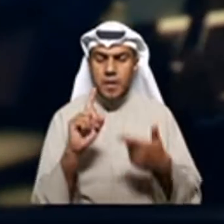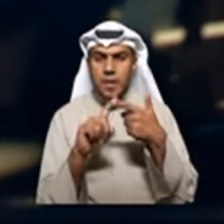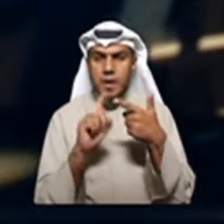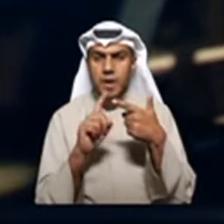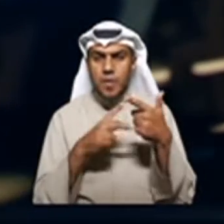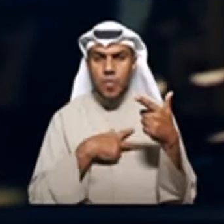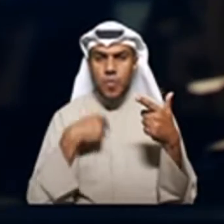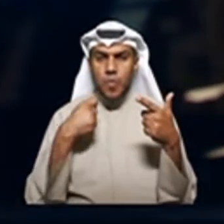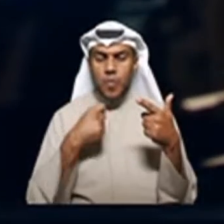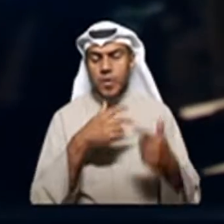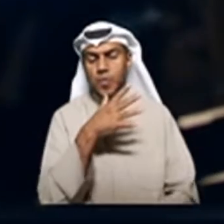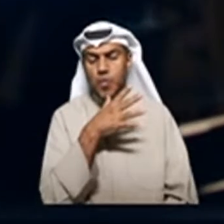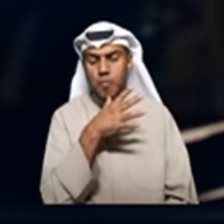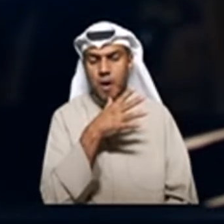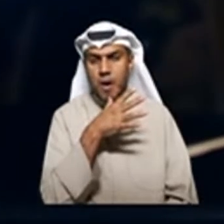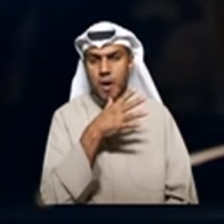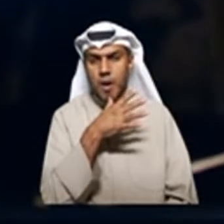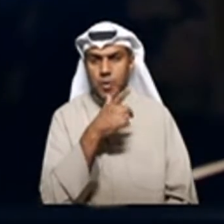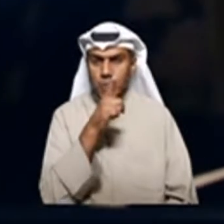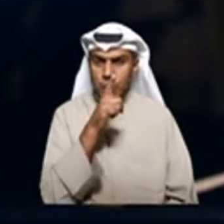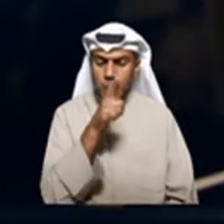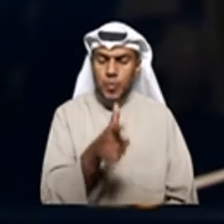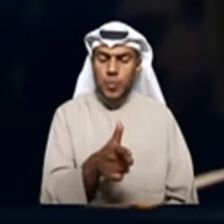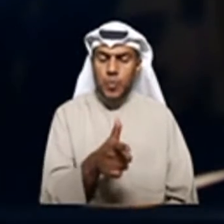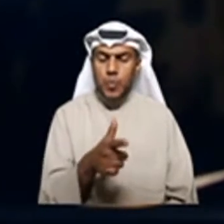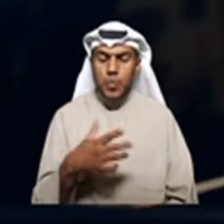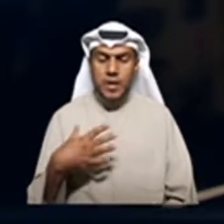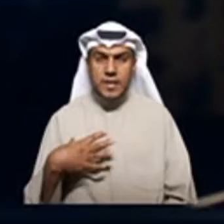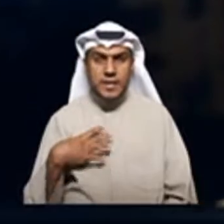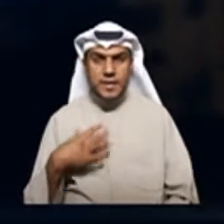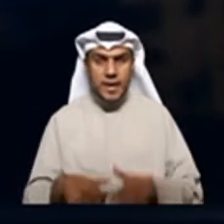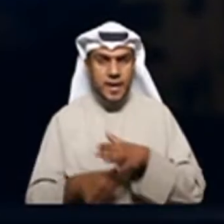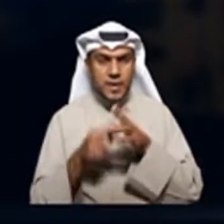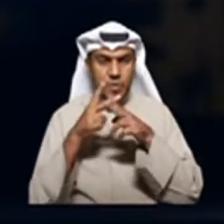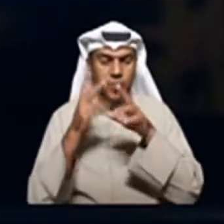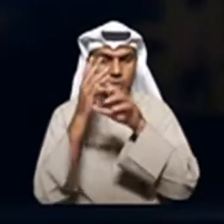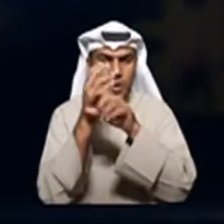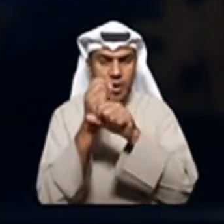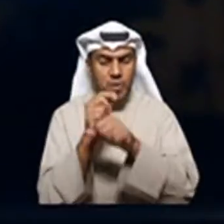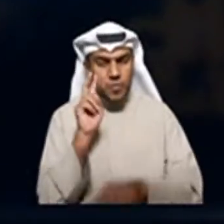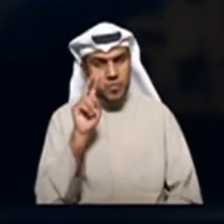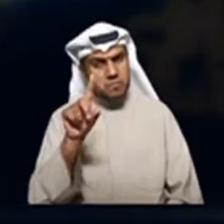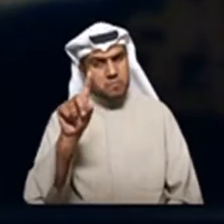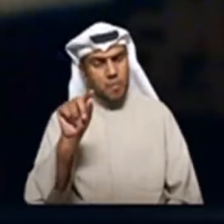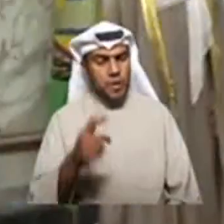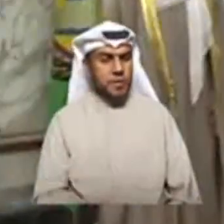الوزراء العماني كلمة سمو أمير البلاد خلال القمة الخليجية في الرياض بالمعبرة.